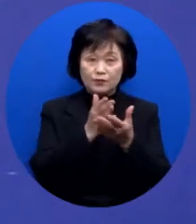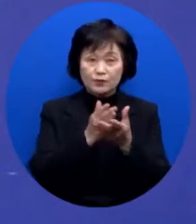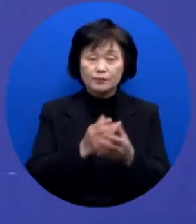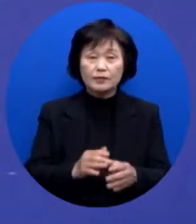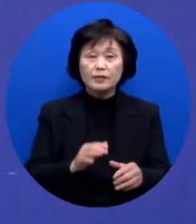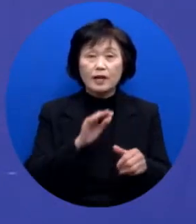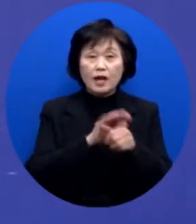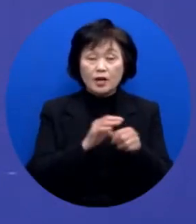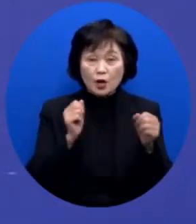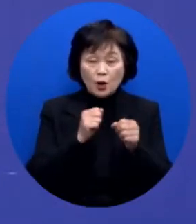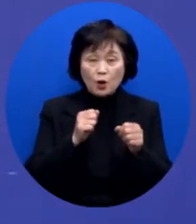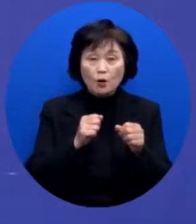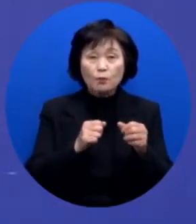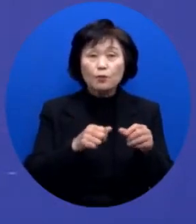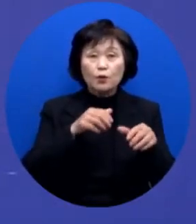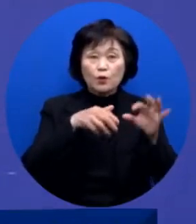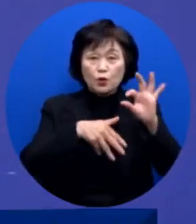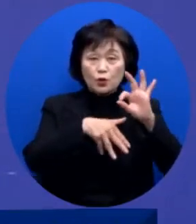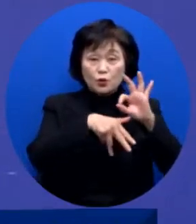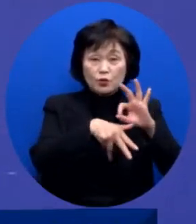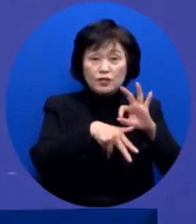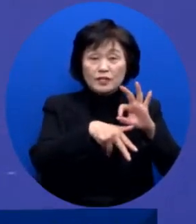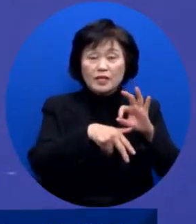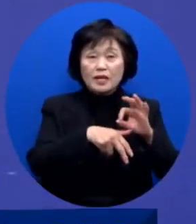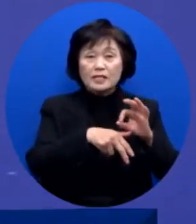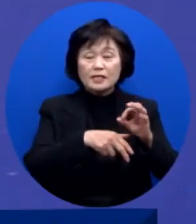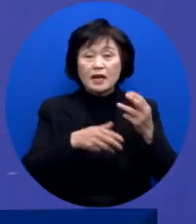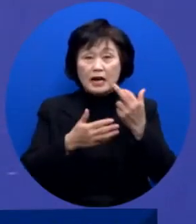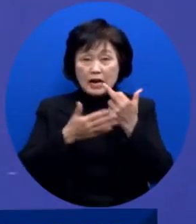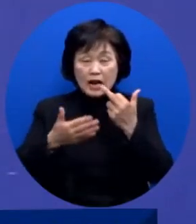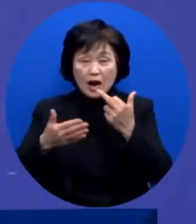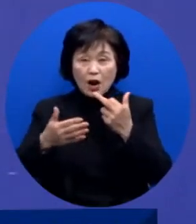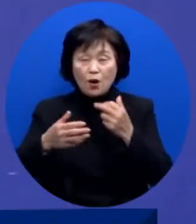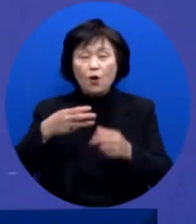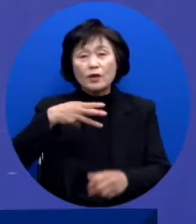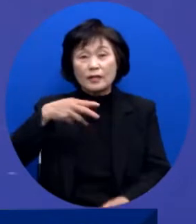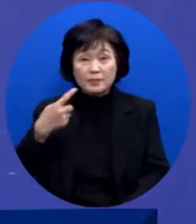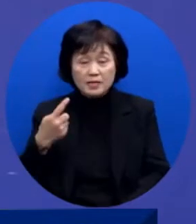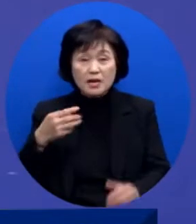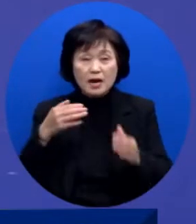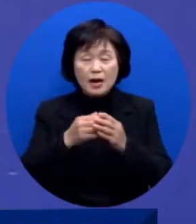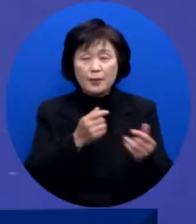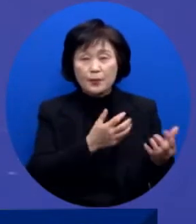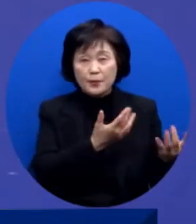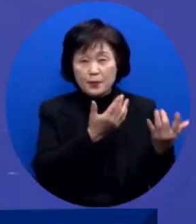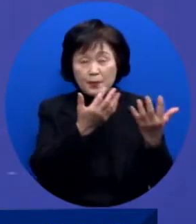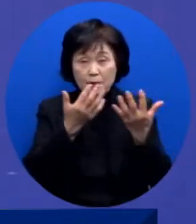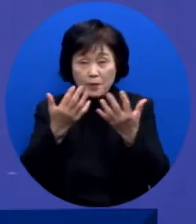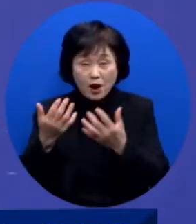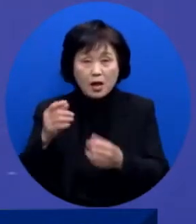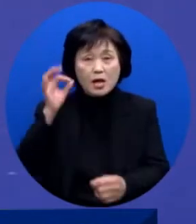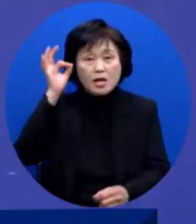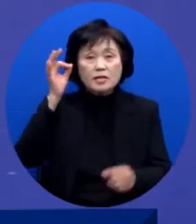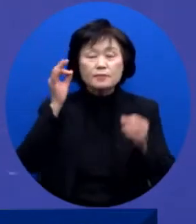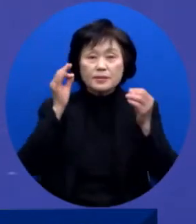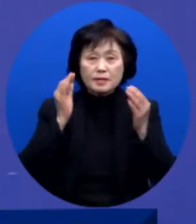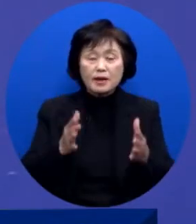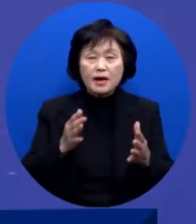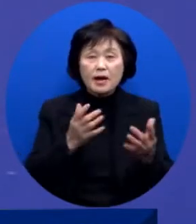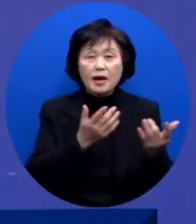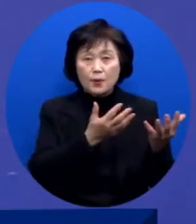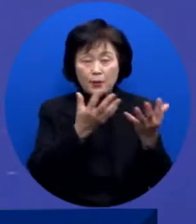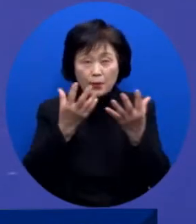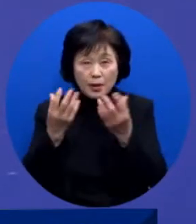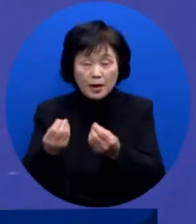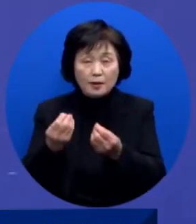경북 울진에서 강원 삼척 까지 번진 초 대형 산불이 10일 만에 진화 하겠습니다 역대 최장기간 동안 최대